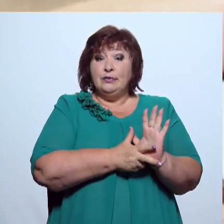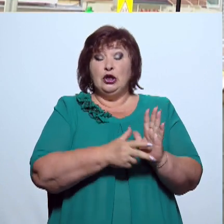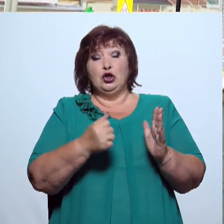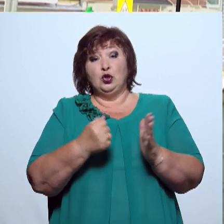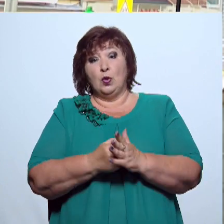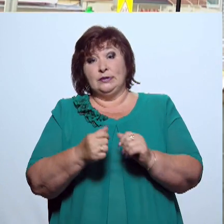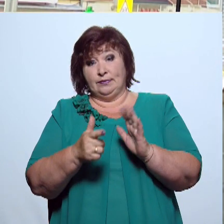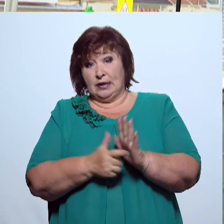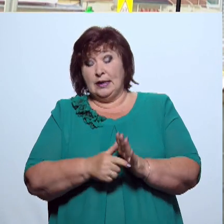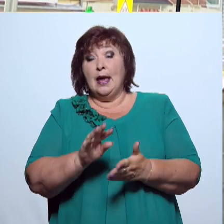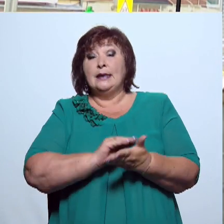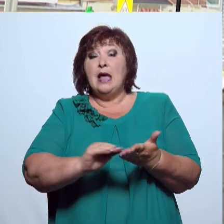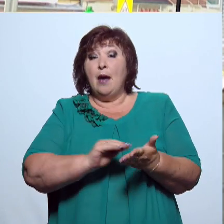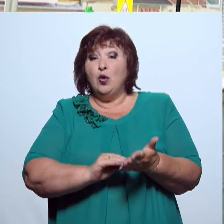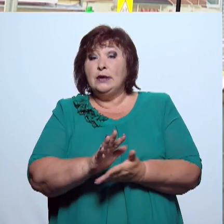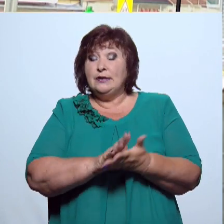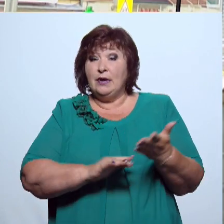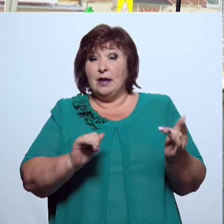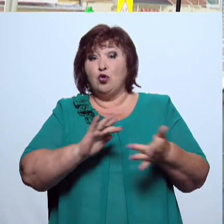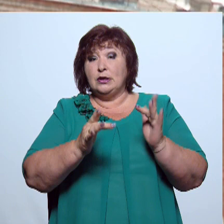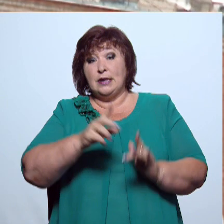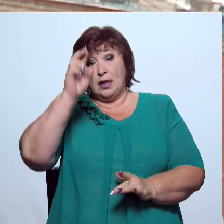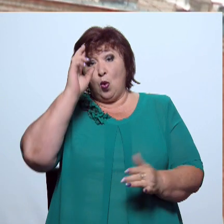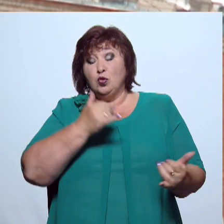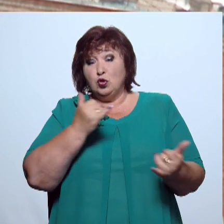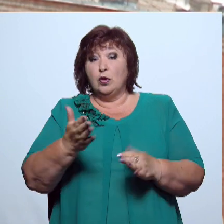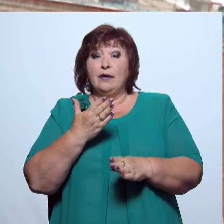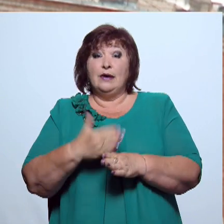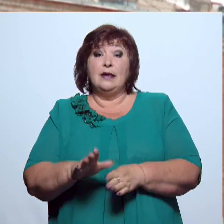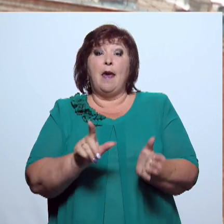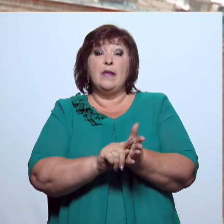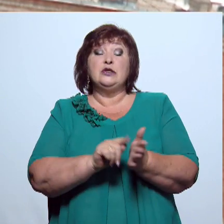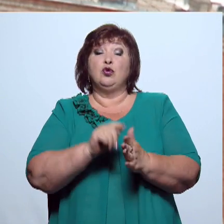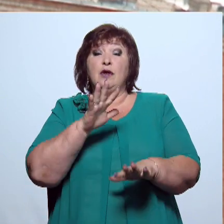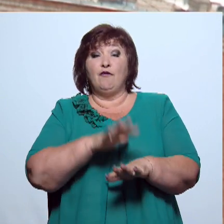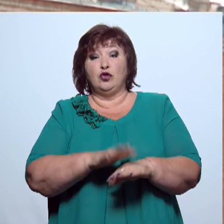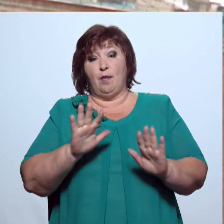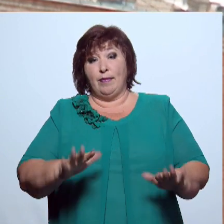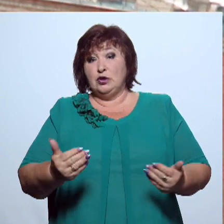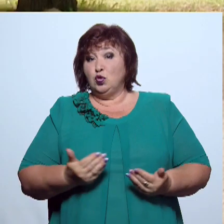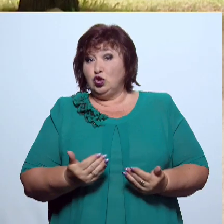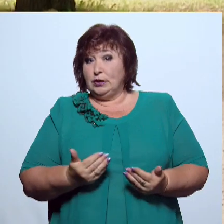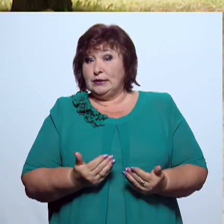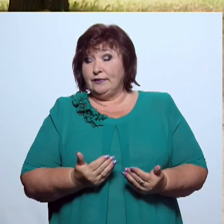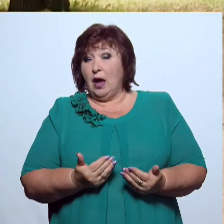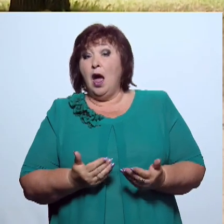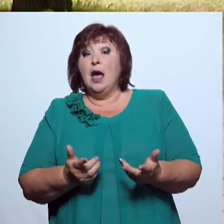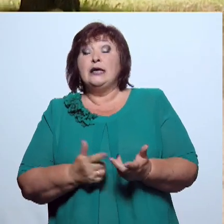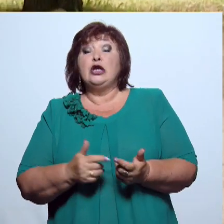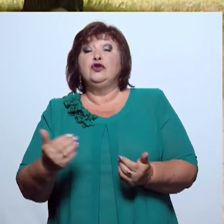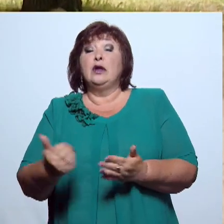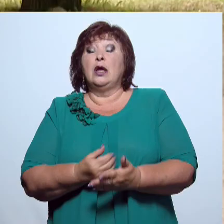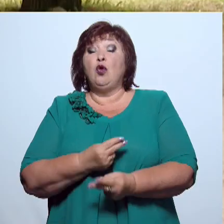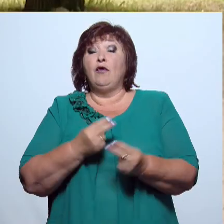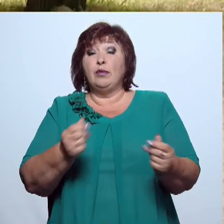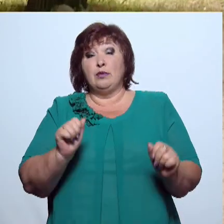лет. Заполнить заявление можно на сайте госуслуг или в отделении Пенсионного фонда по месту жительства. Рассчитывать на новые